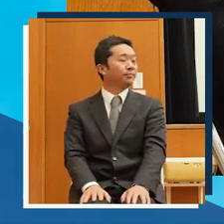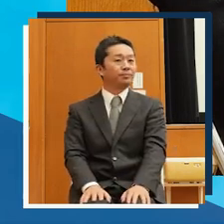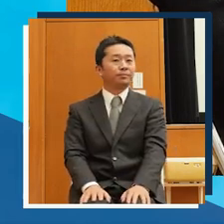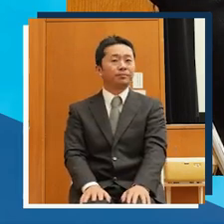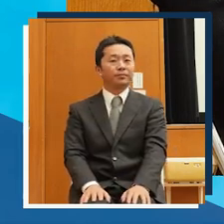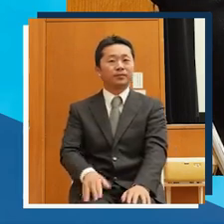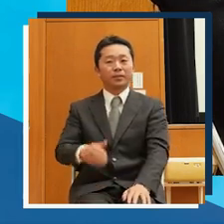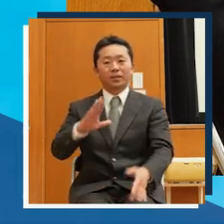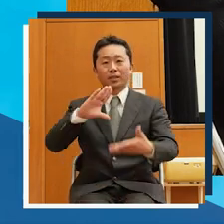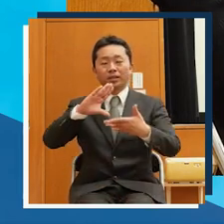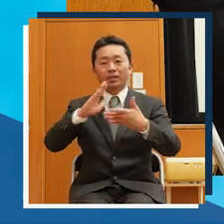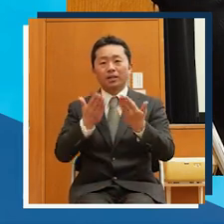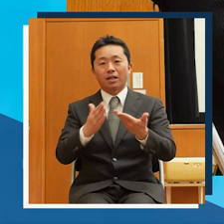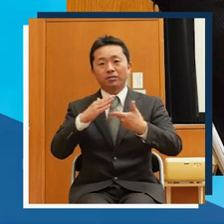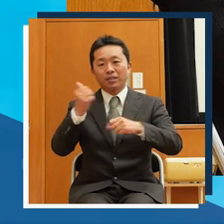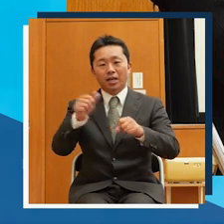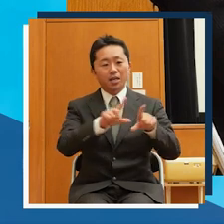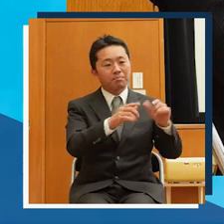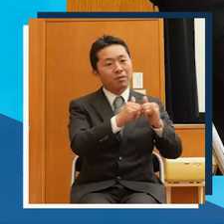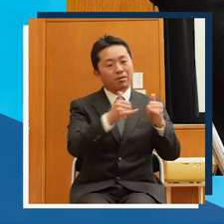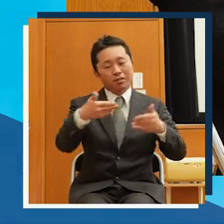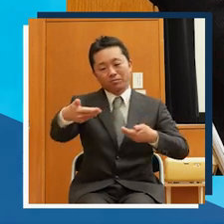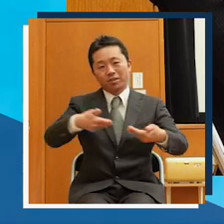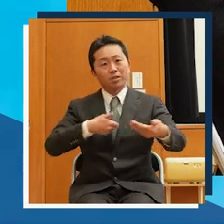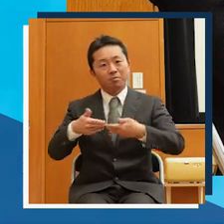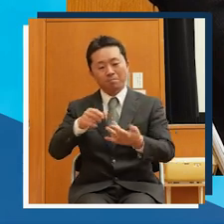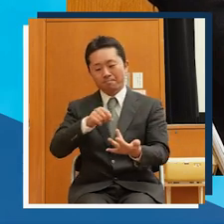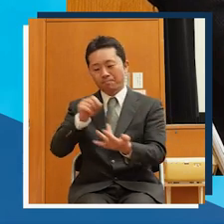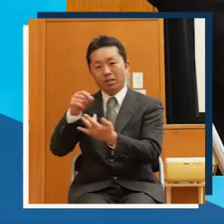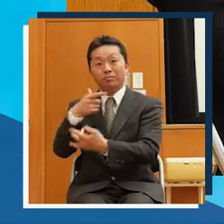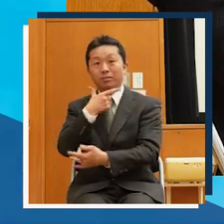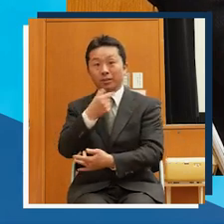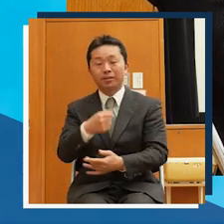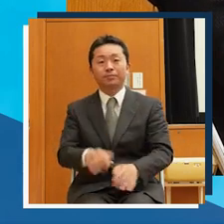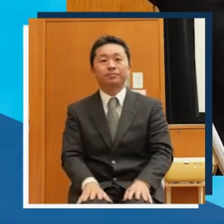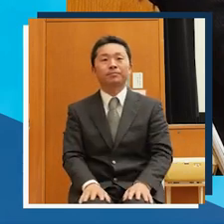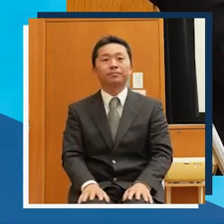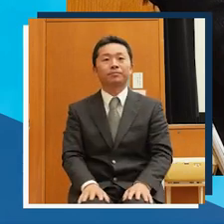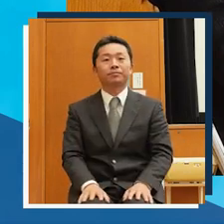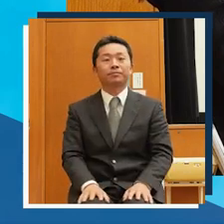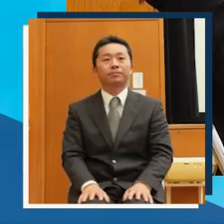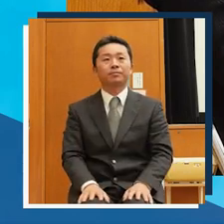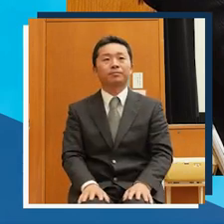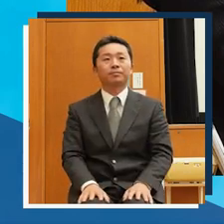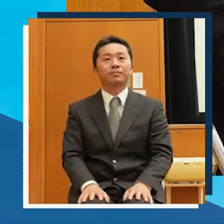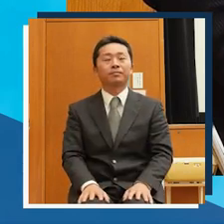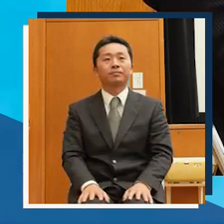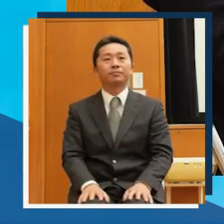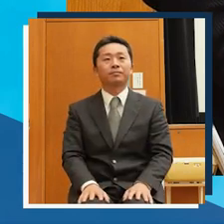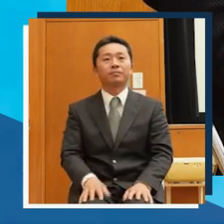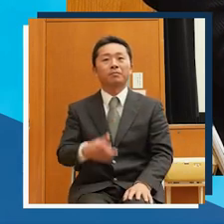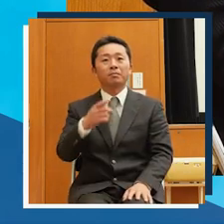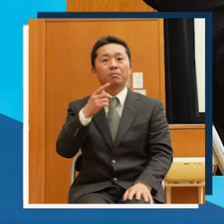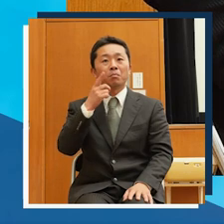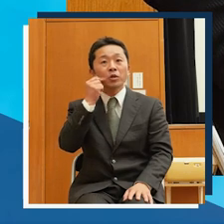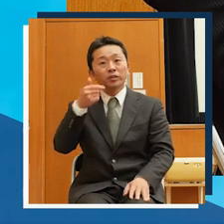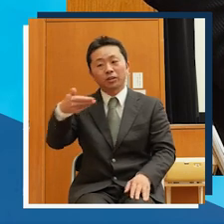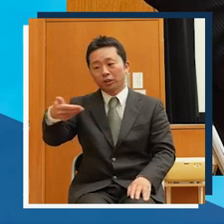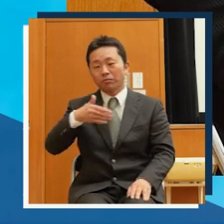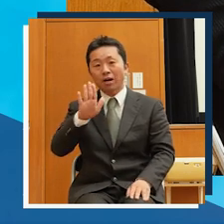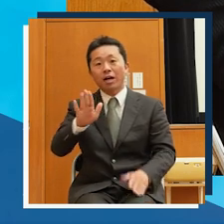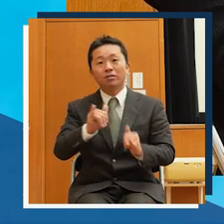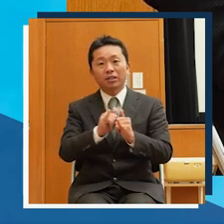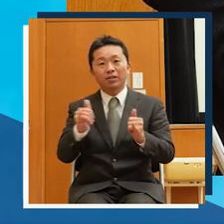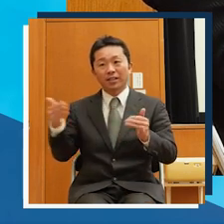ずつですね学生の方また一般の方からのご質問を取り上げていきたいと思いますえまだですねえもし質問ある方は